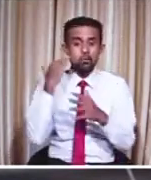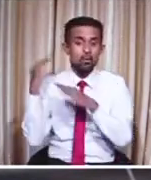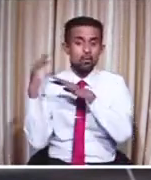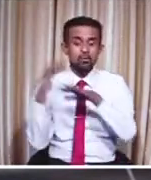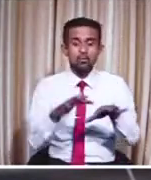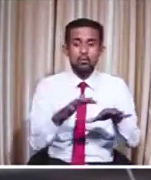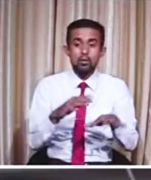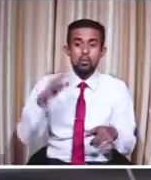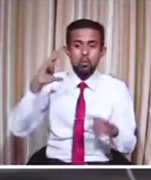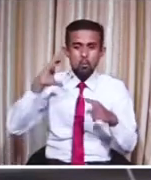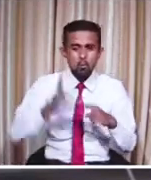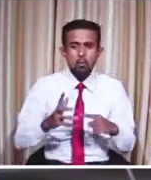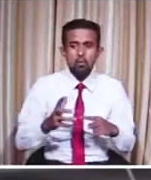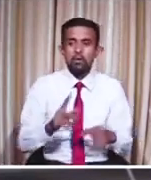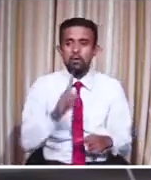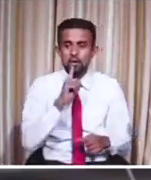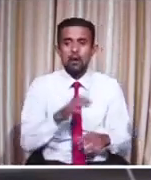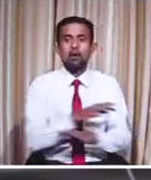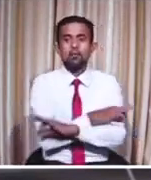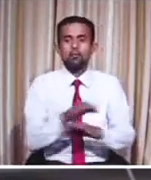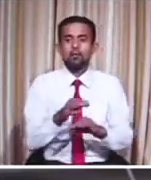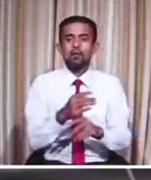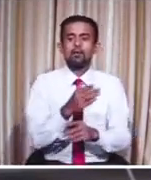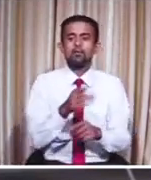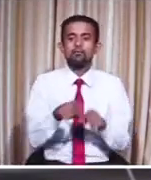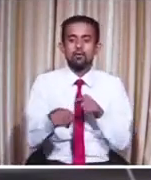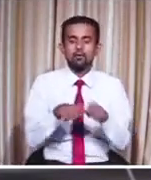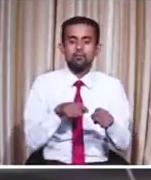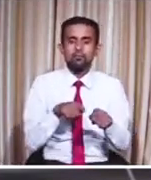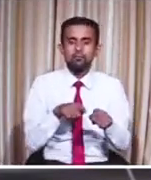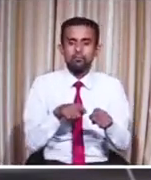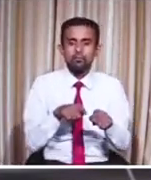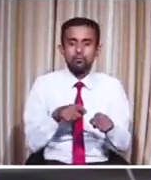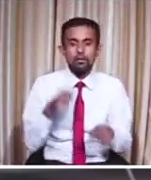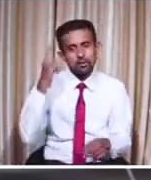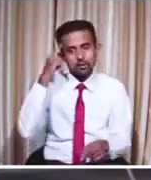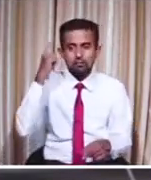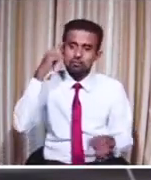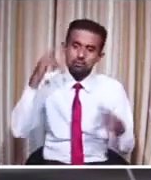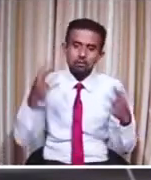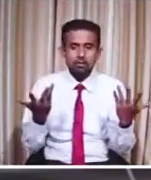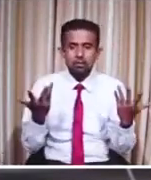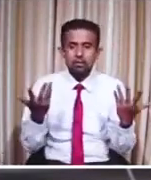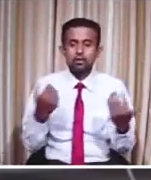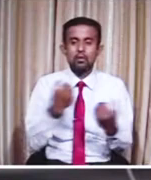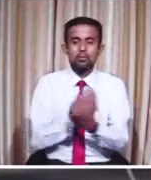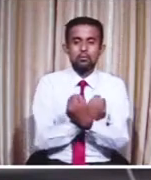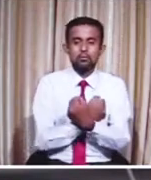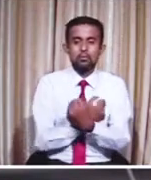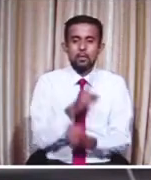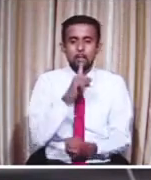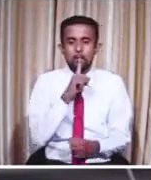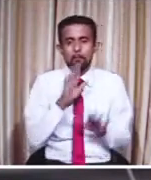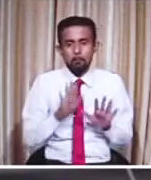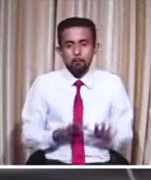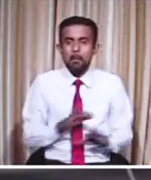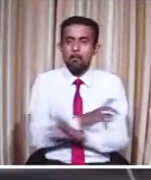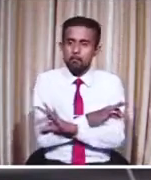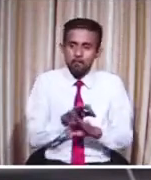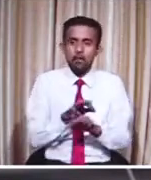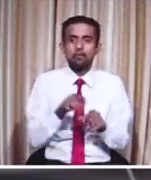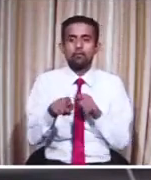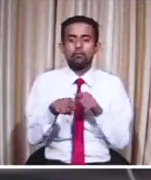ආපු මොට්ටෝ ගොන් තඩියෝ කරත් ඒ ප්ලෑන් එකේ කොටසක් දැන හෝ නොදැන polisiya ni akarmanya kalau plan ngek kota